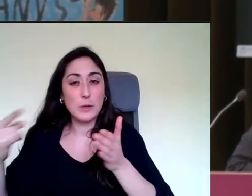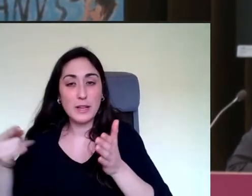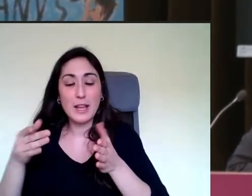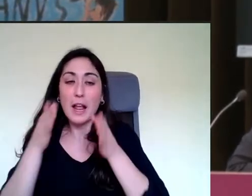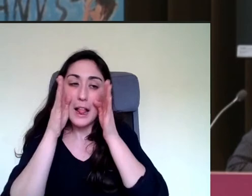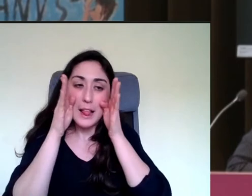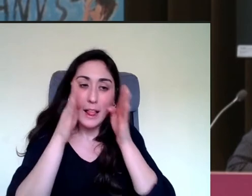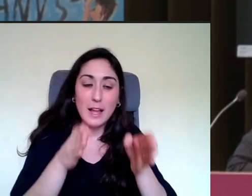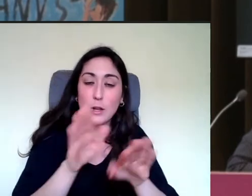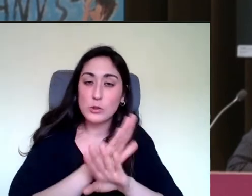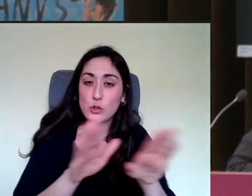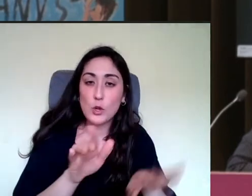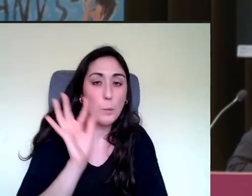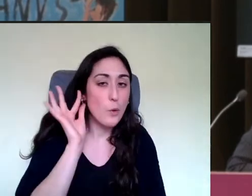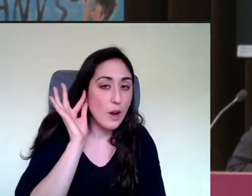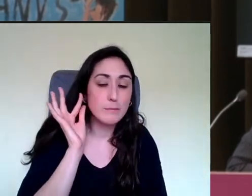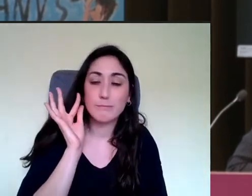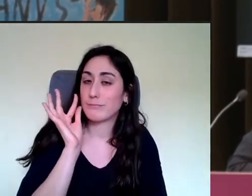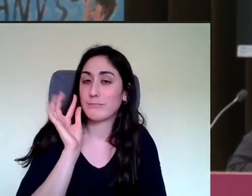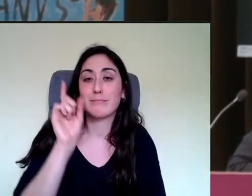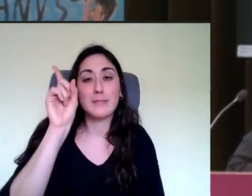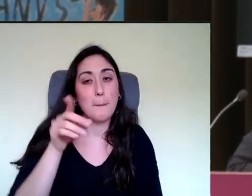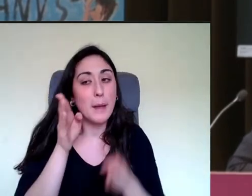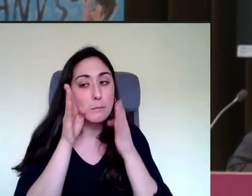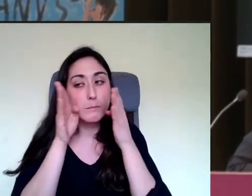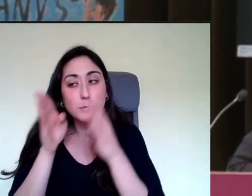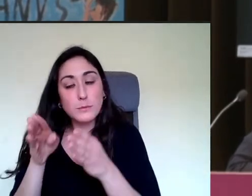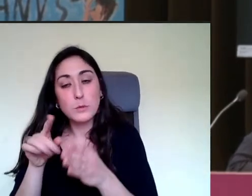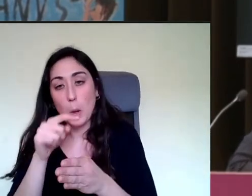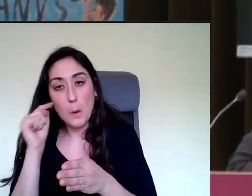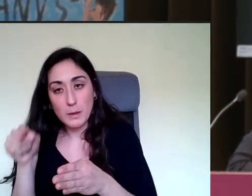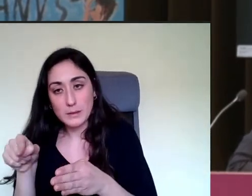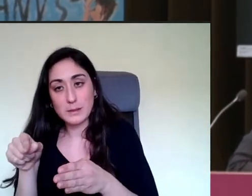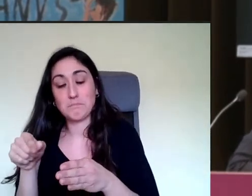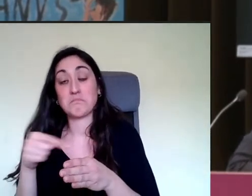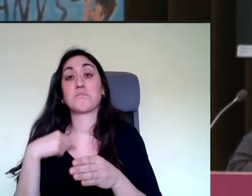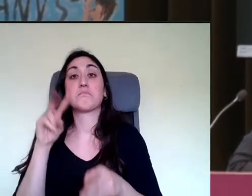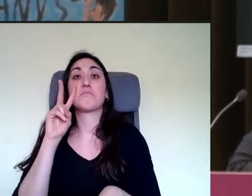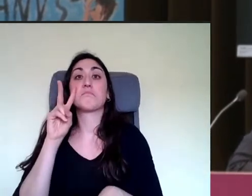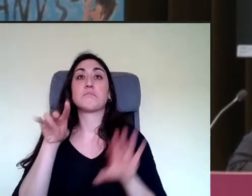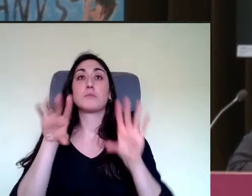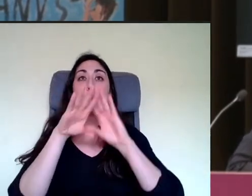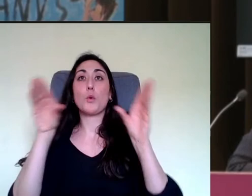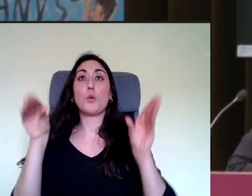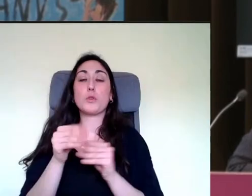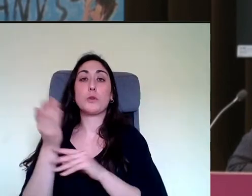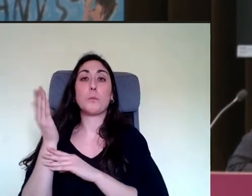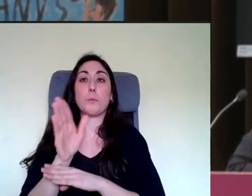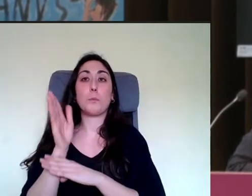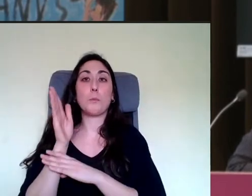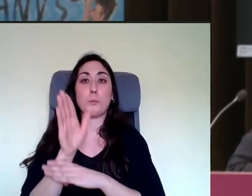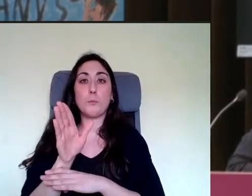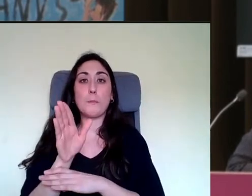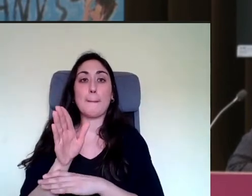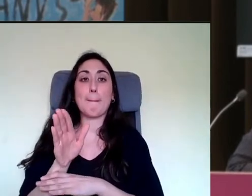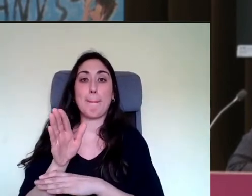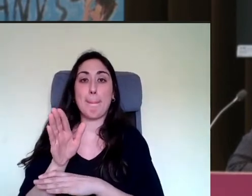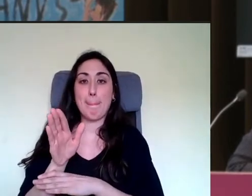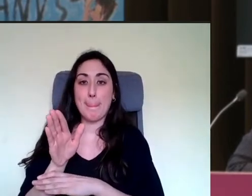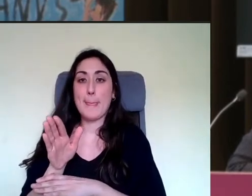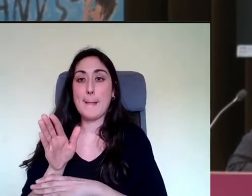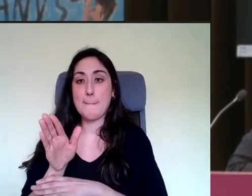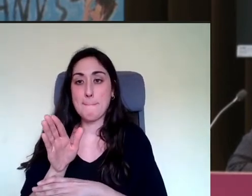que va dirigit també als homes, i veient les conclusions que s'han presentat i havent pogut seguir una bona part de